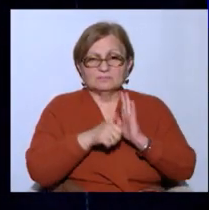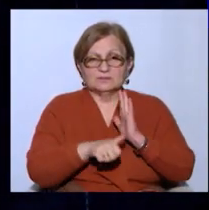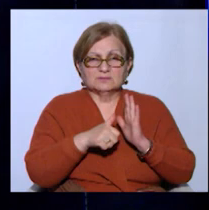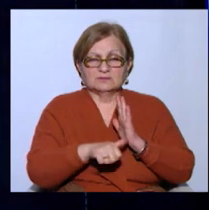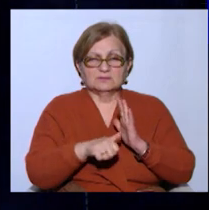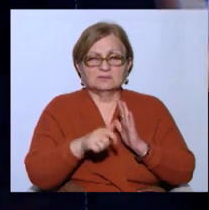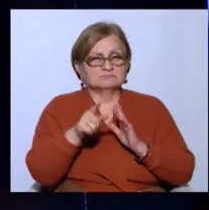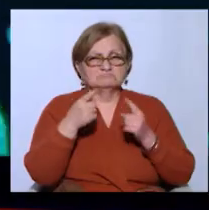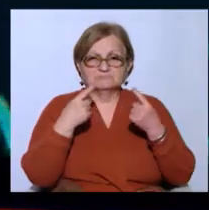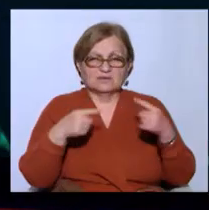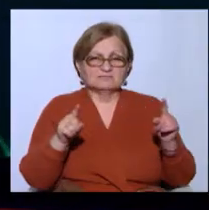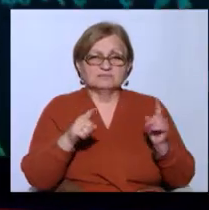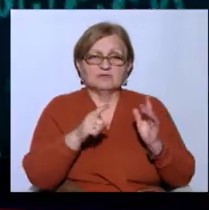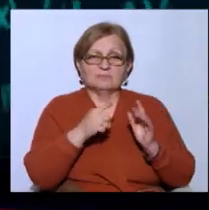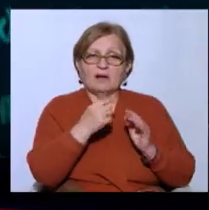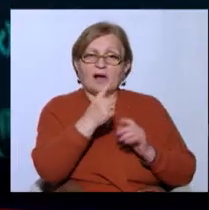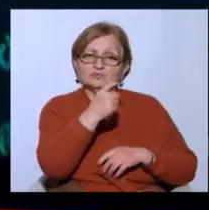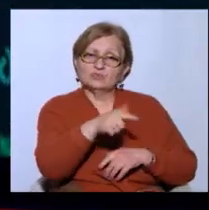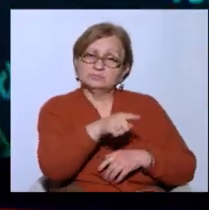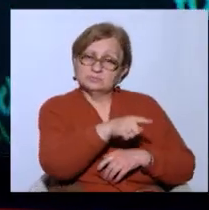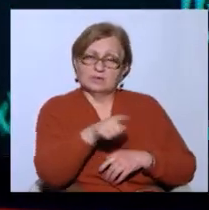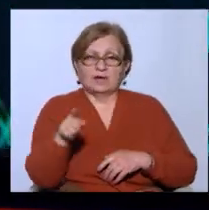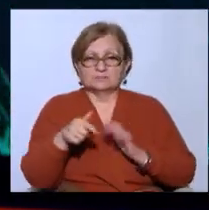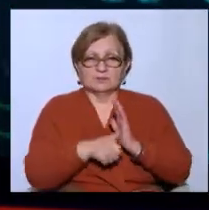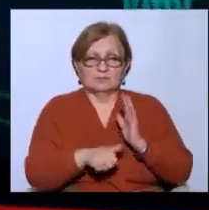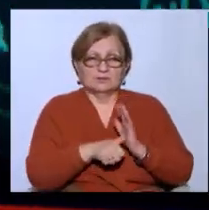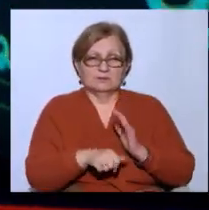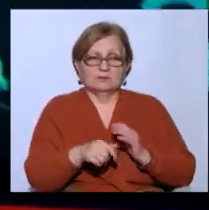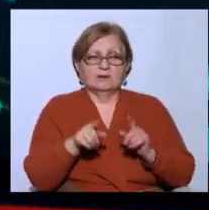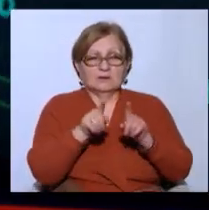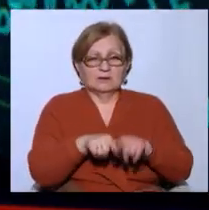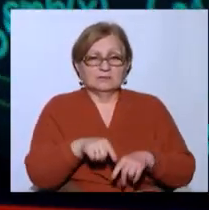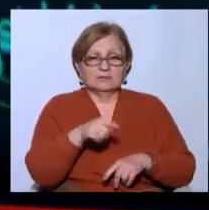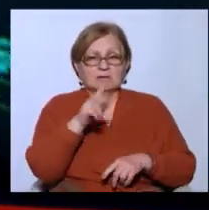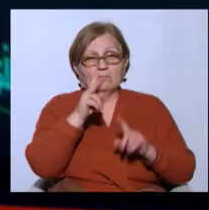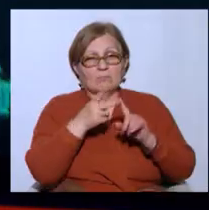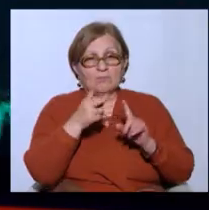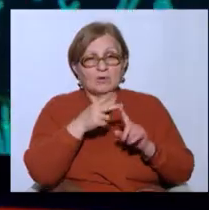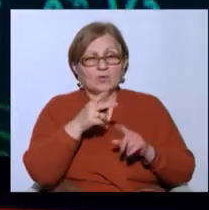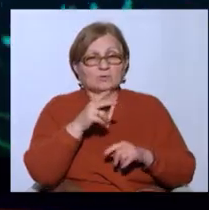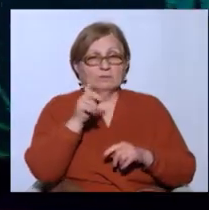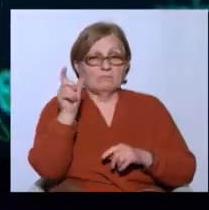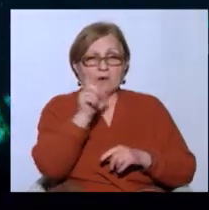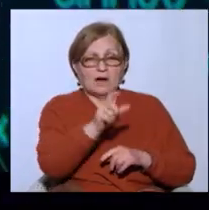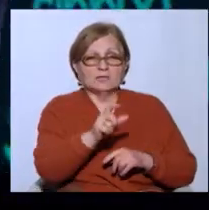მკვეთრად განსხვავდება 120-ისგან. ეს არის ერთი მაგალითი, ასევე მეორე მაგალითი განვიხილოთ.